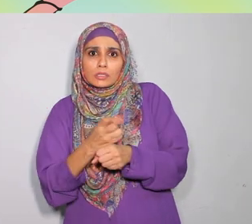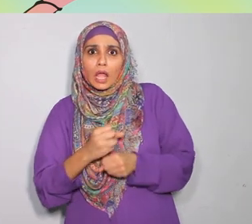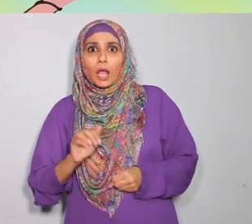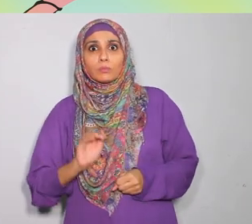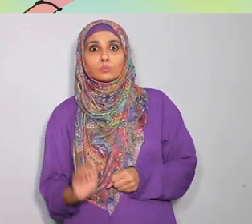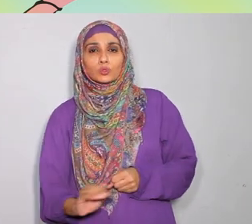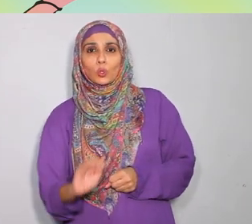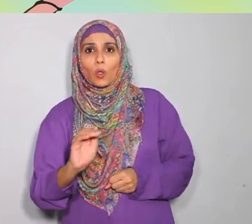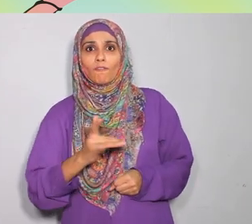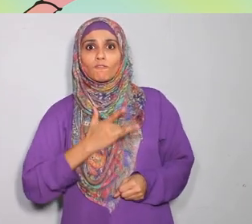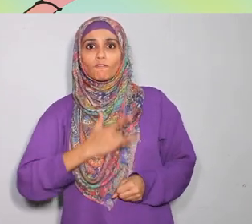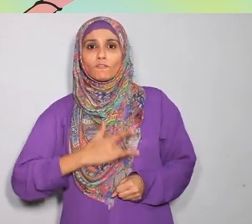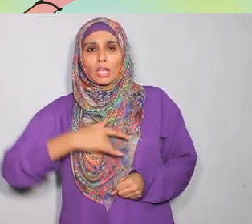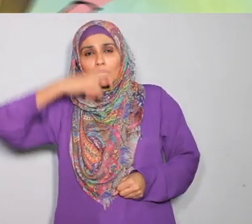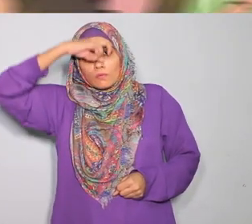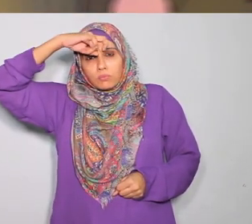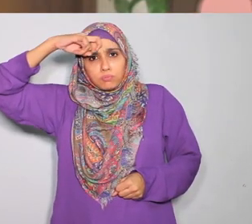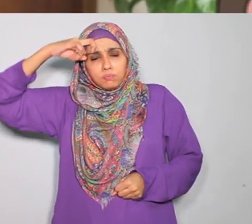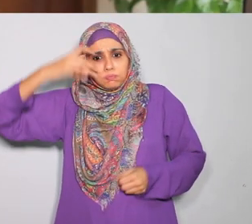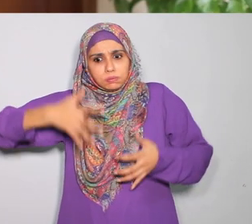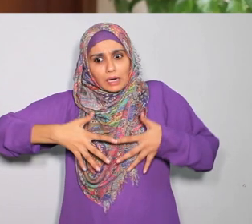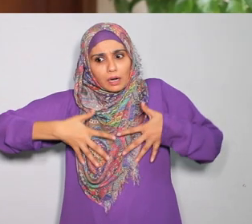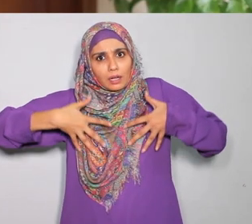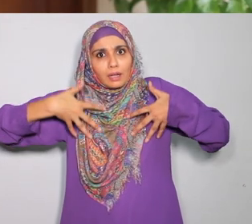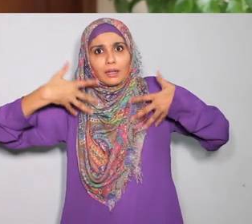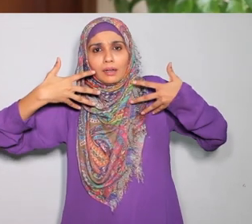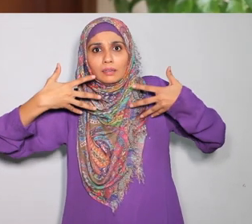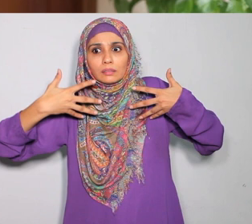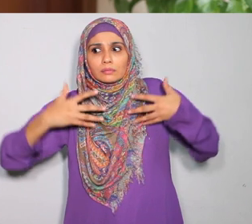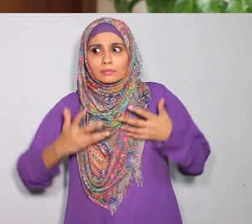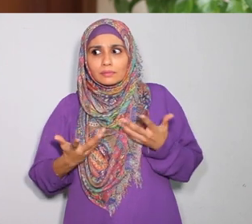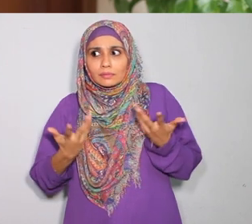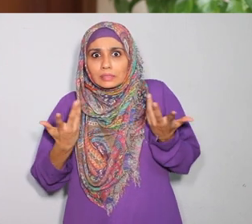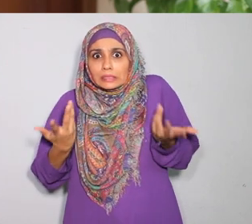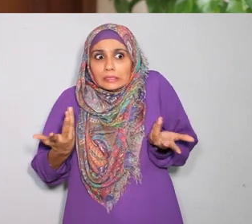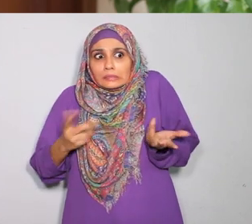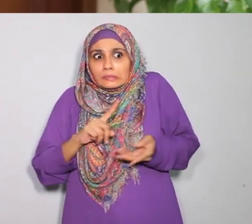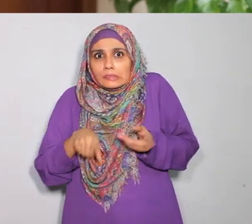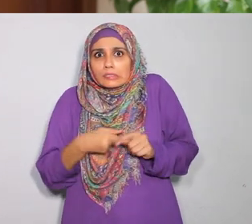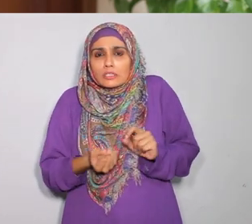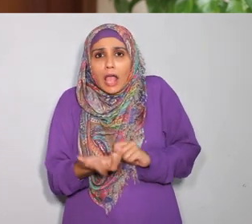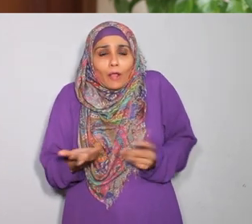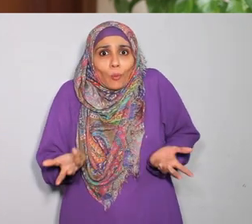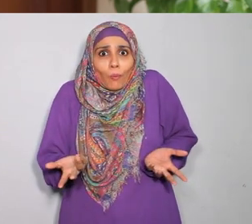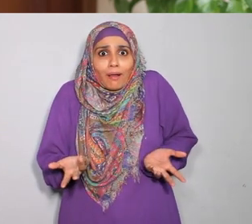घर में रखने रखी थी को खींचा जाता है